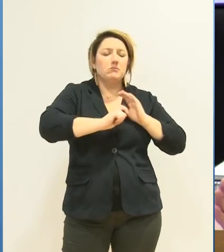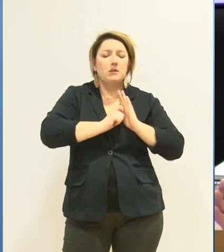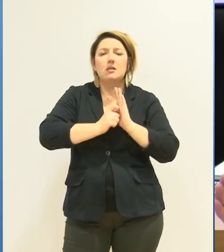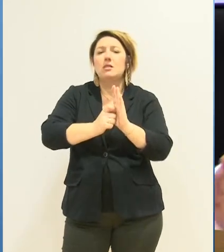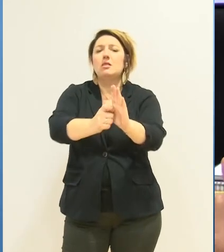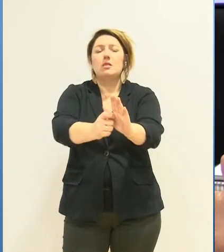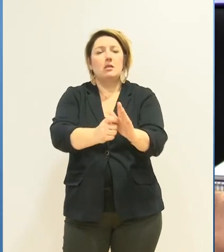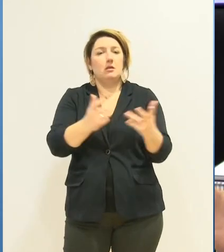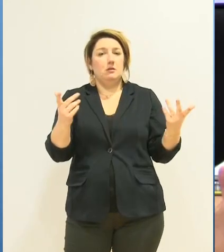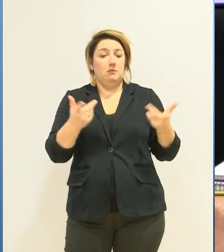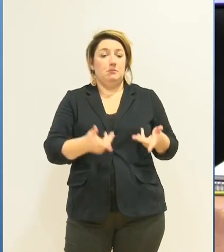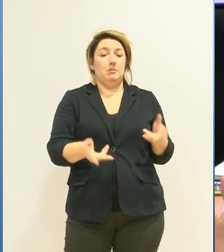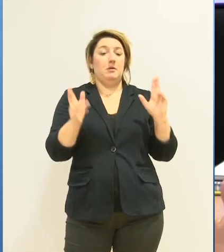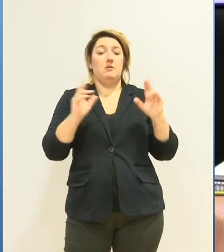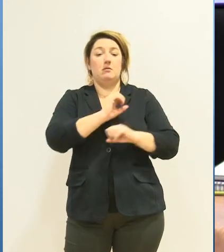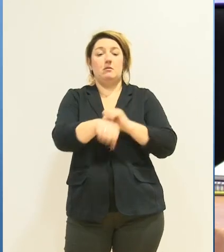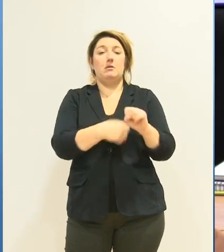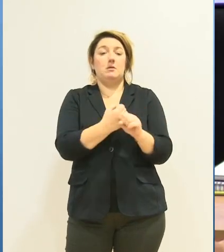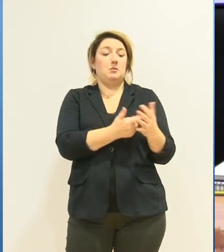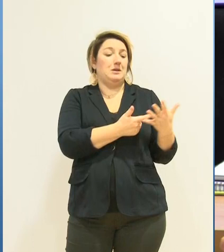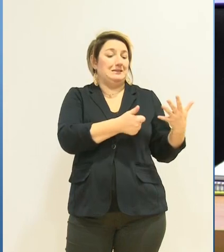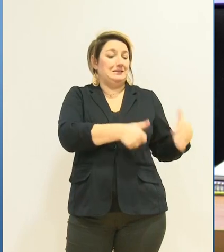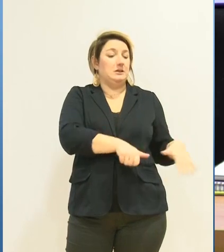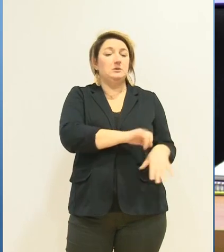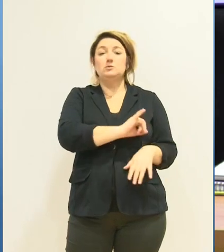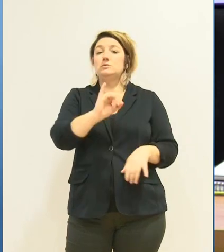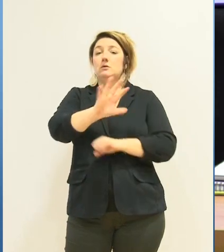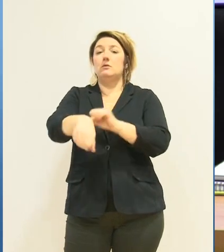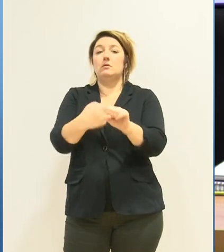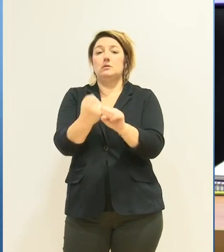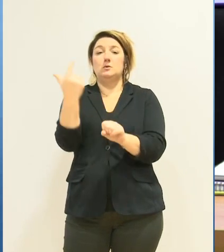sur la période 2016 2018